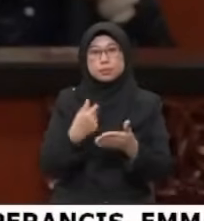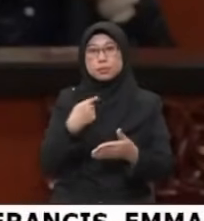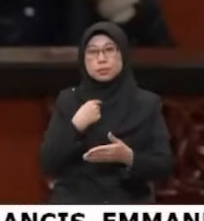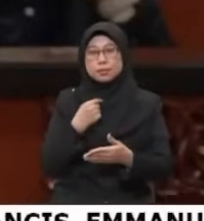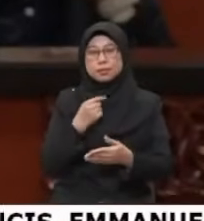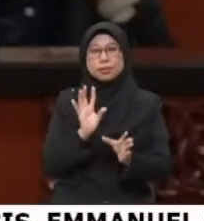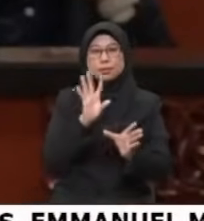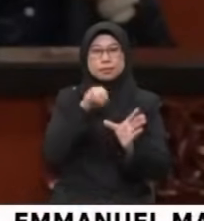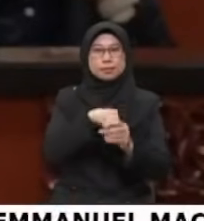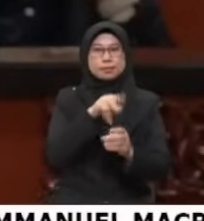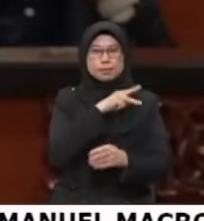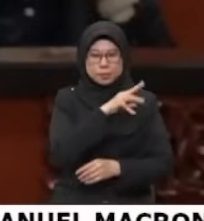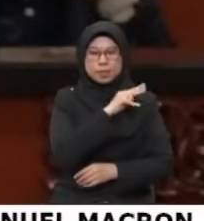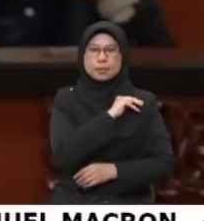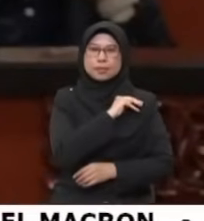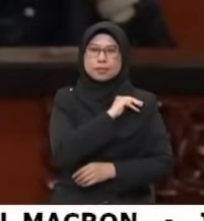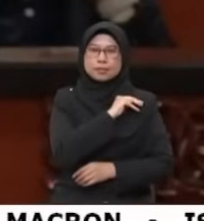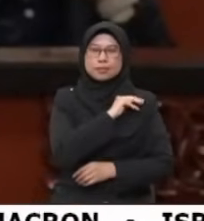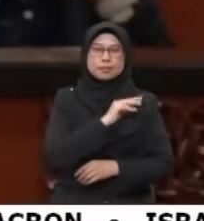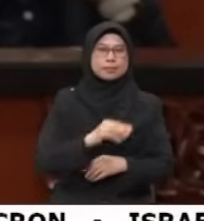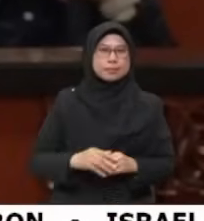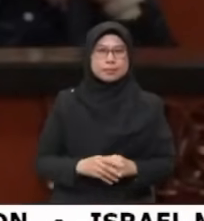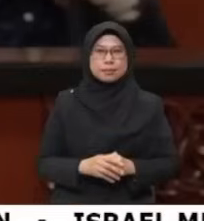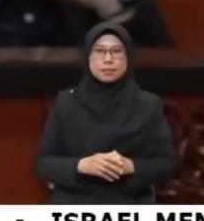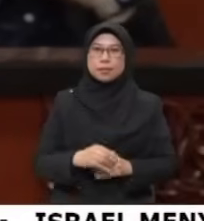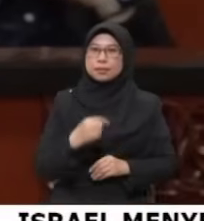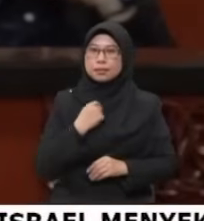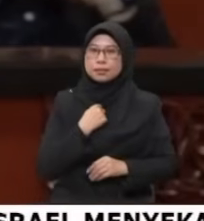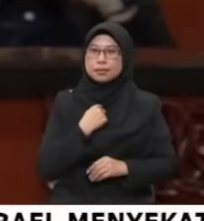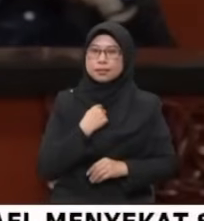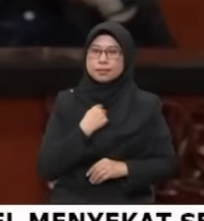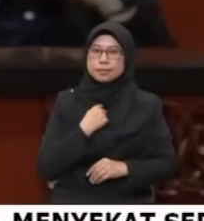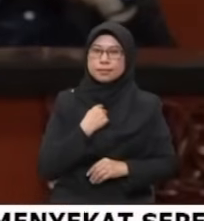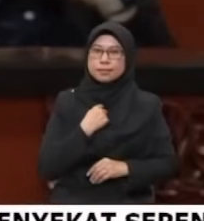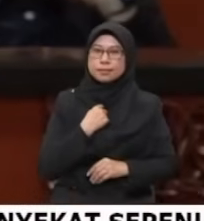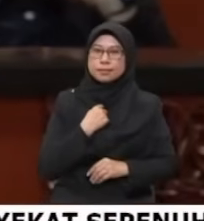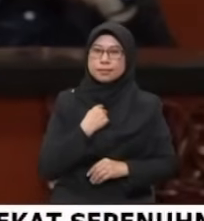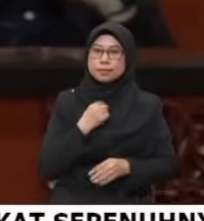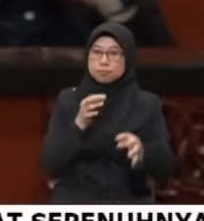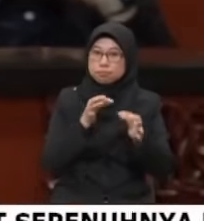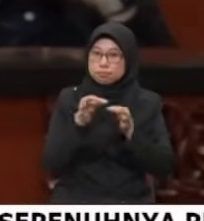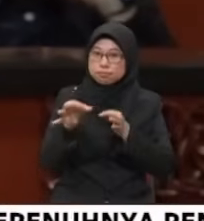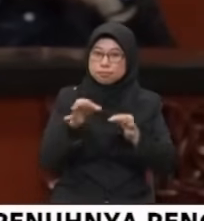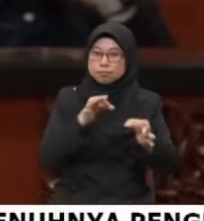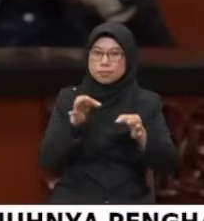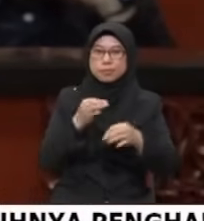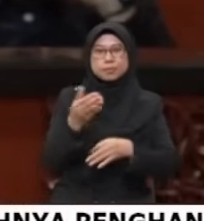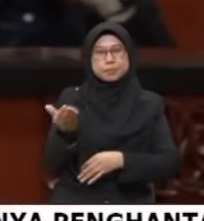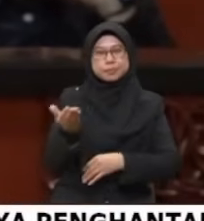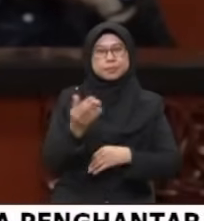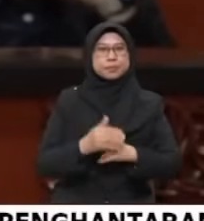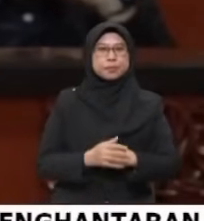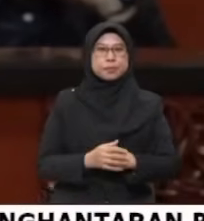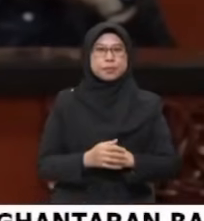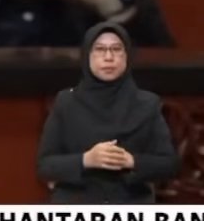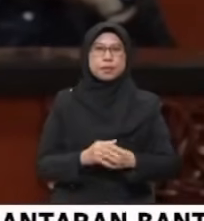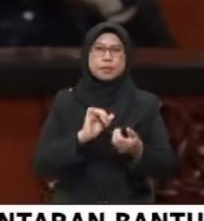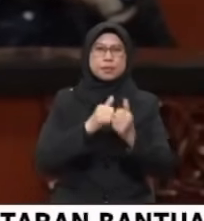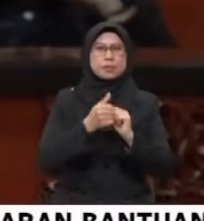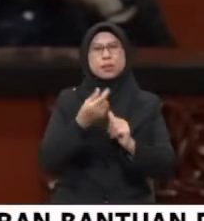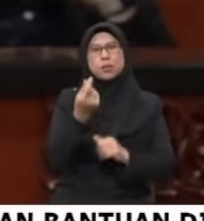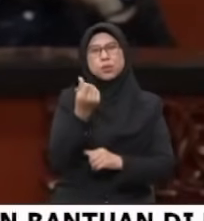Kementerian ini dan satu Saya nak jelas Terangkan sangat sana iaitu kekangan